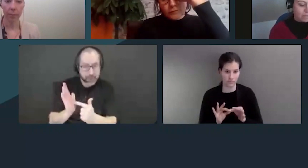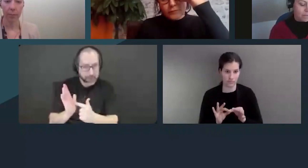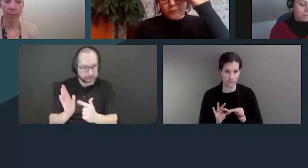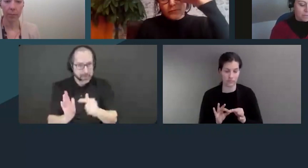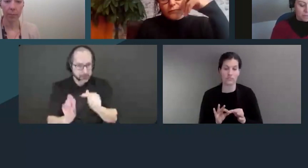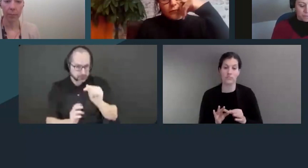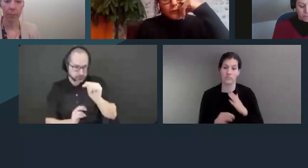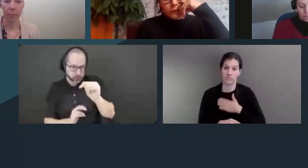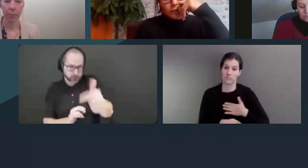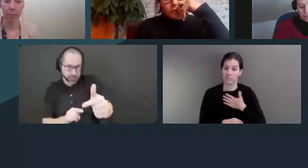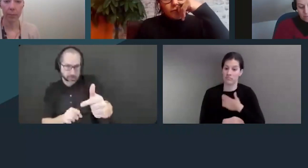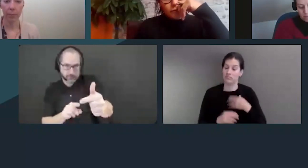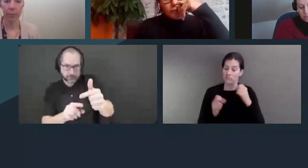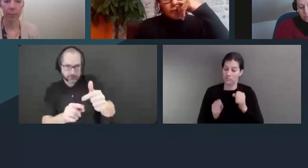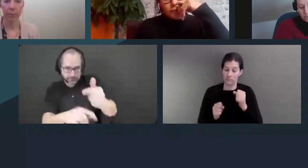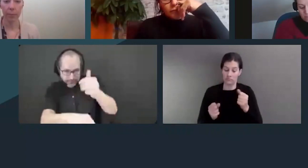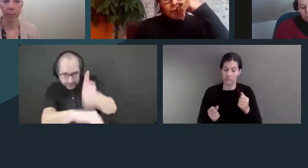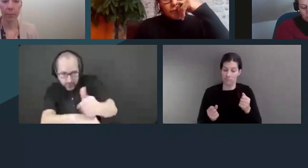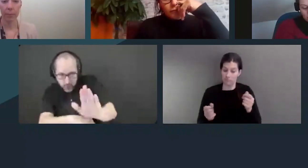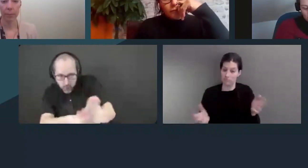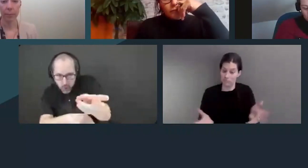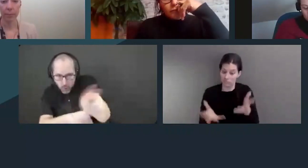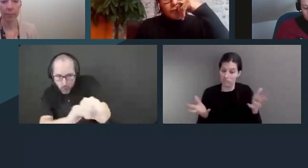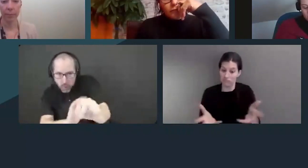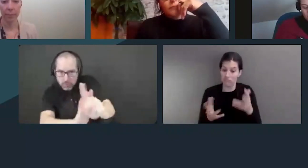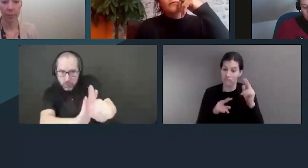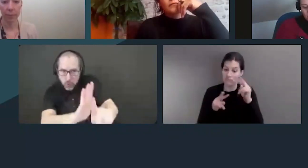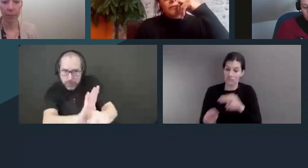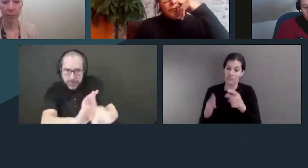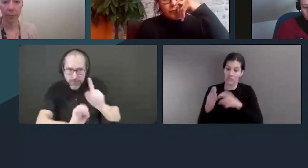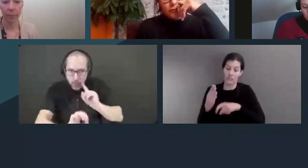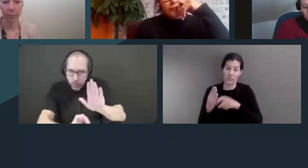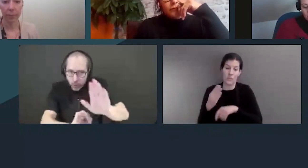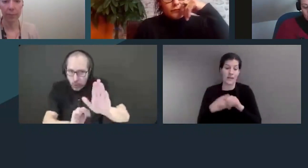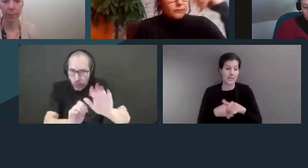quelque chose de précis qui s'applique à votre service.